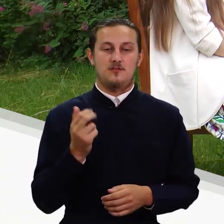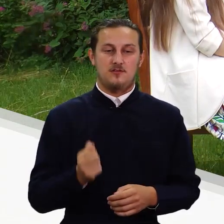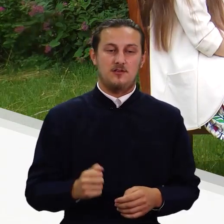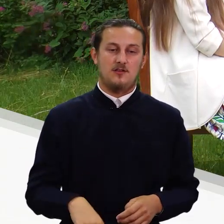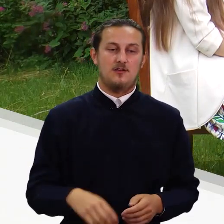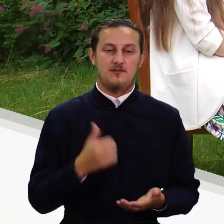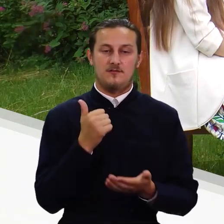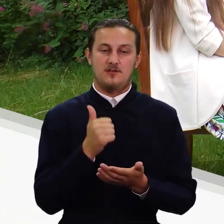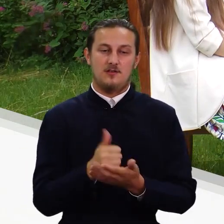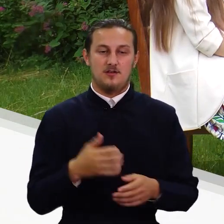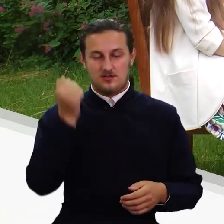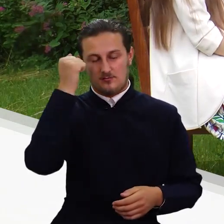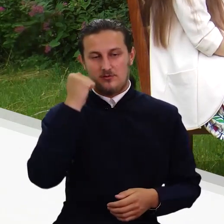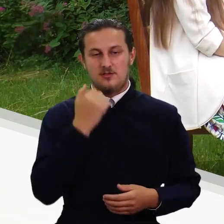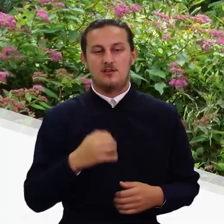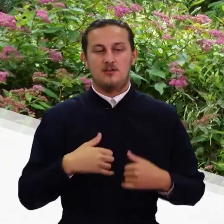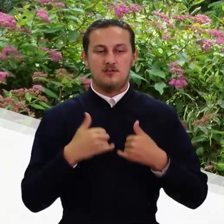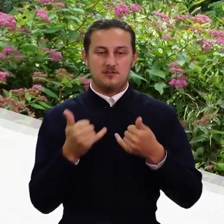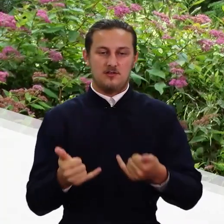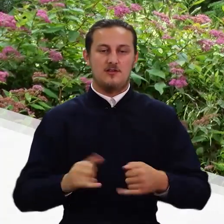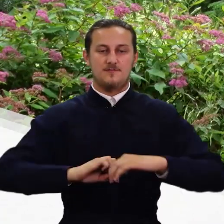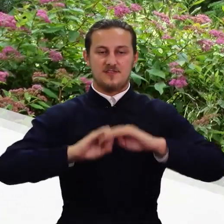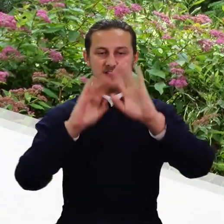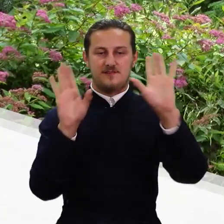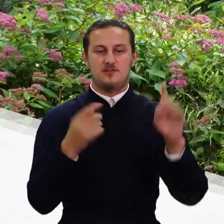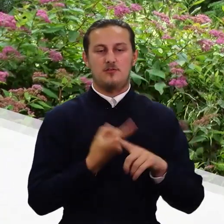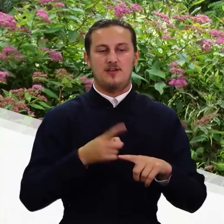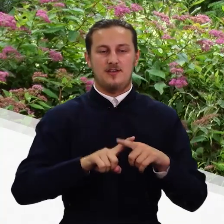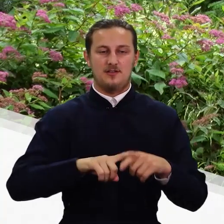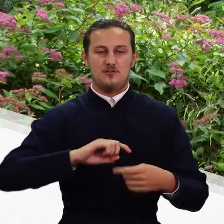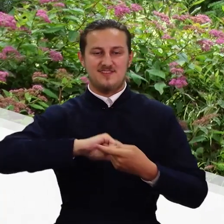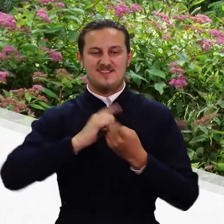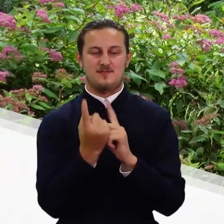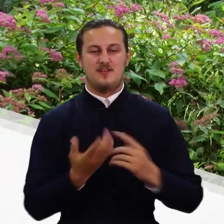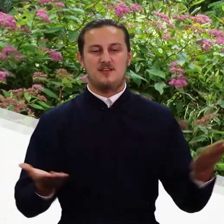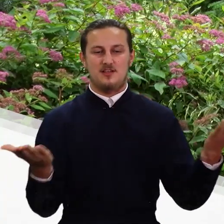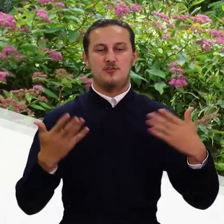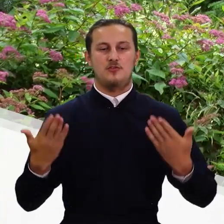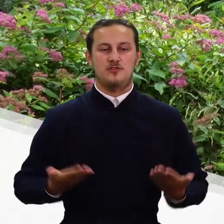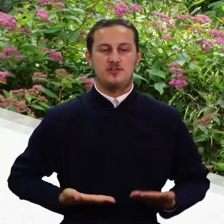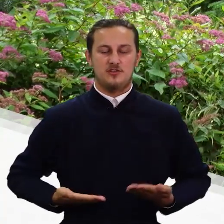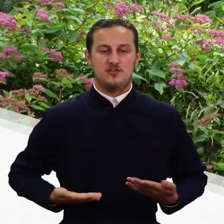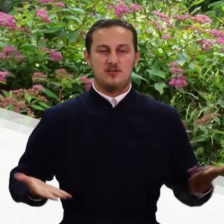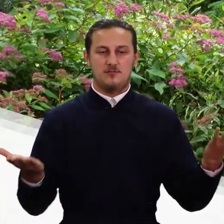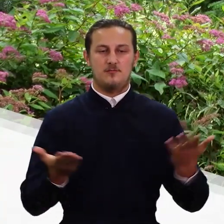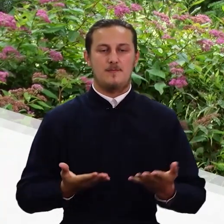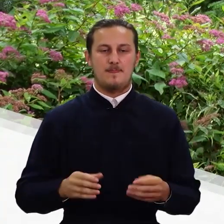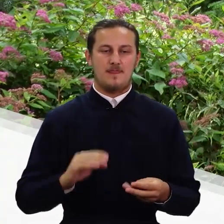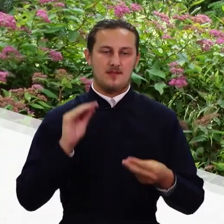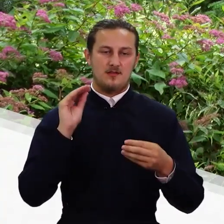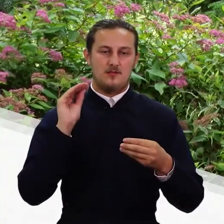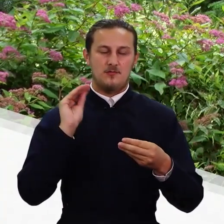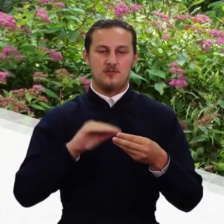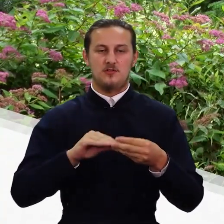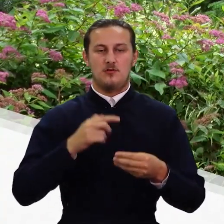це зміна нашого життя. Ми постійно говоримо слова одного з подвижників сучасності, одного